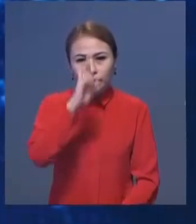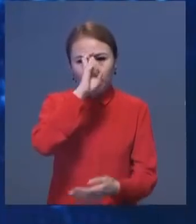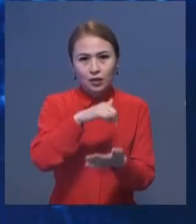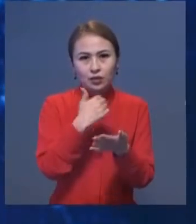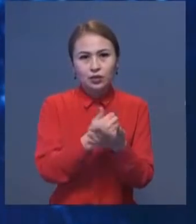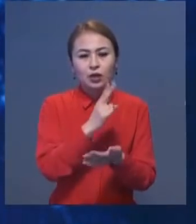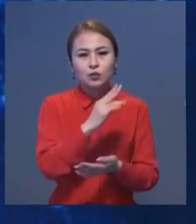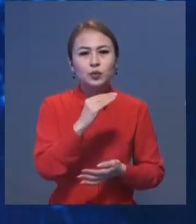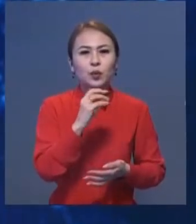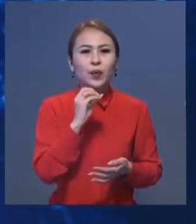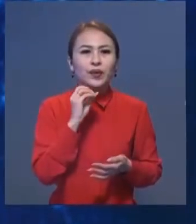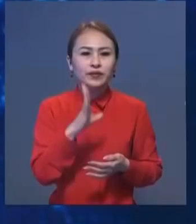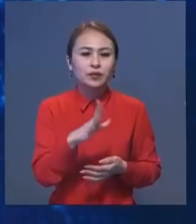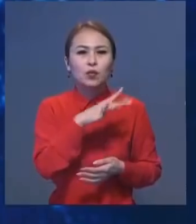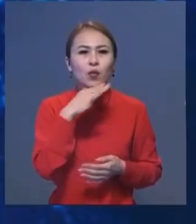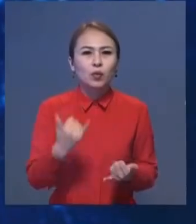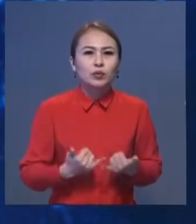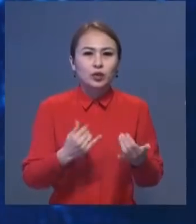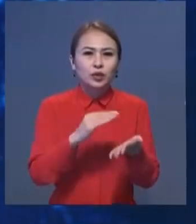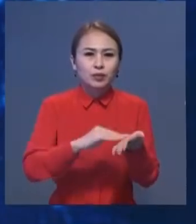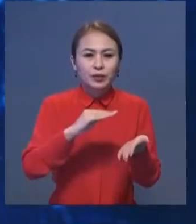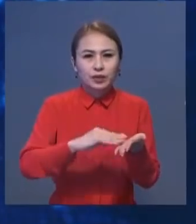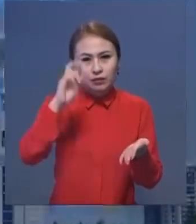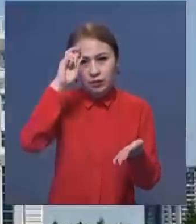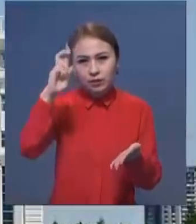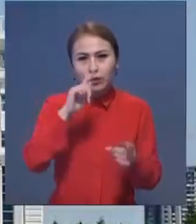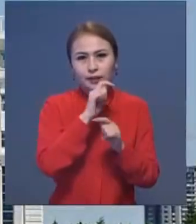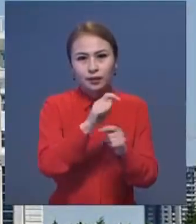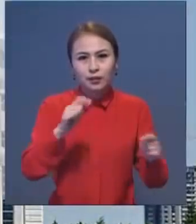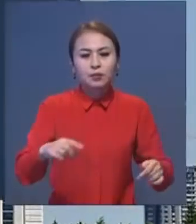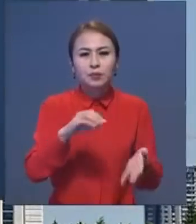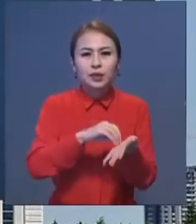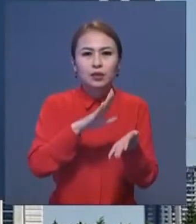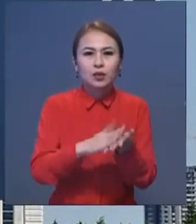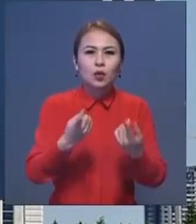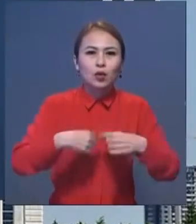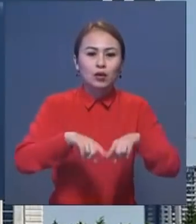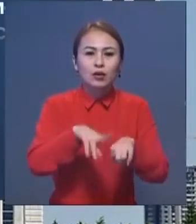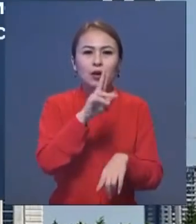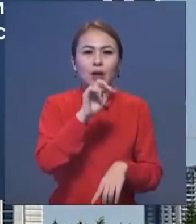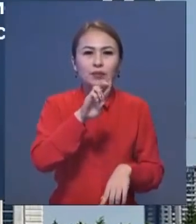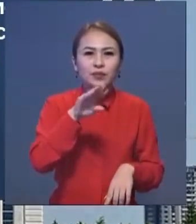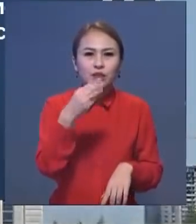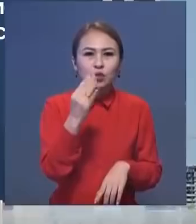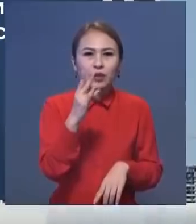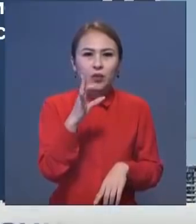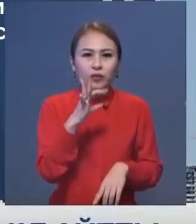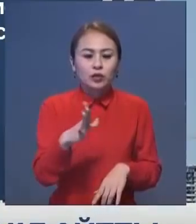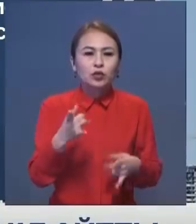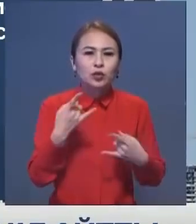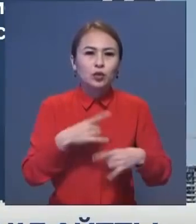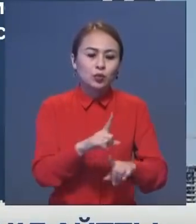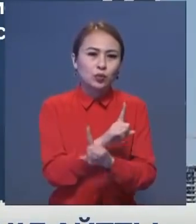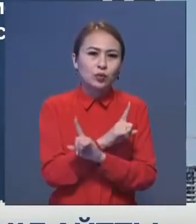Мемлекет басшысы Қасым Жомарт Тоқаев аса көрнекті жазушы, мемлекеттік сыйлықтың иегері, белгілі қоғам қайраткері Қабдеш